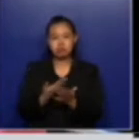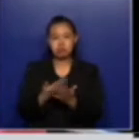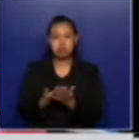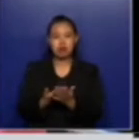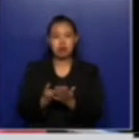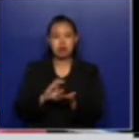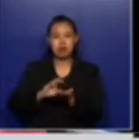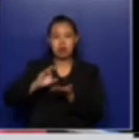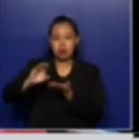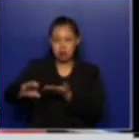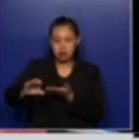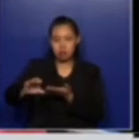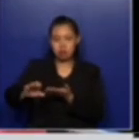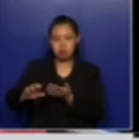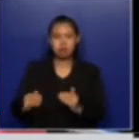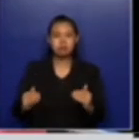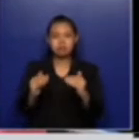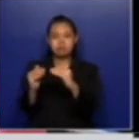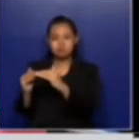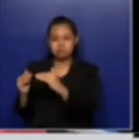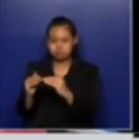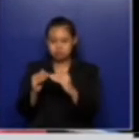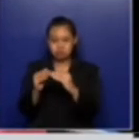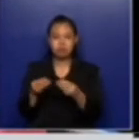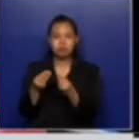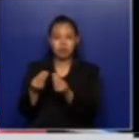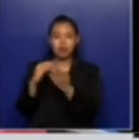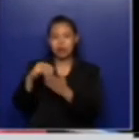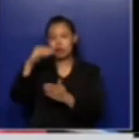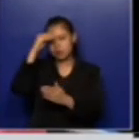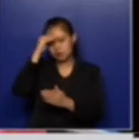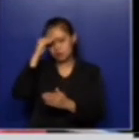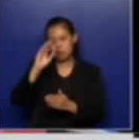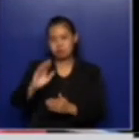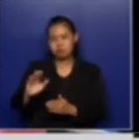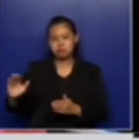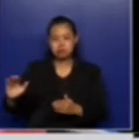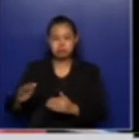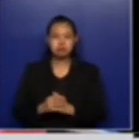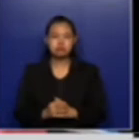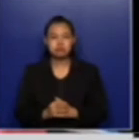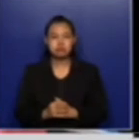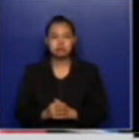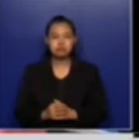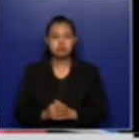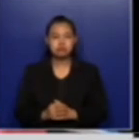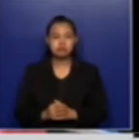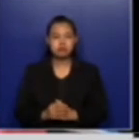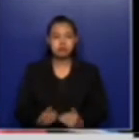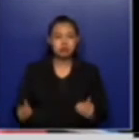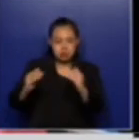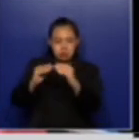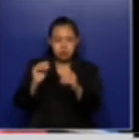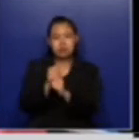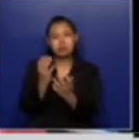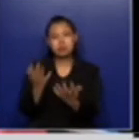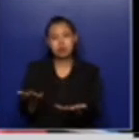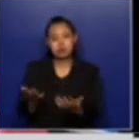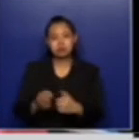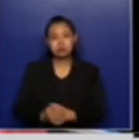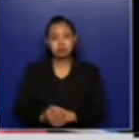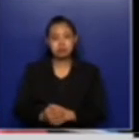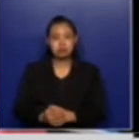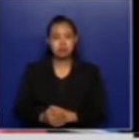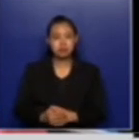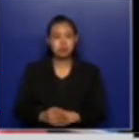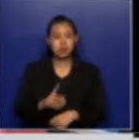าเนี่ยให้ถึงความเท่าเทียมกันในด้านการศึกษาท่านประธานครับมันจะเท่าเทียมกันได้อย่างไรวันนี้ถ้า